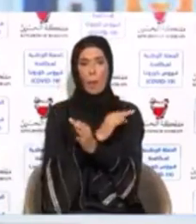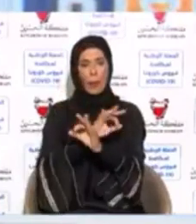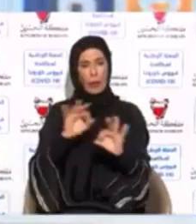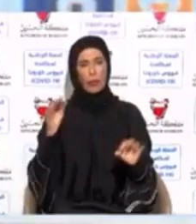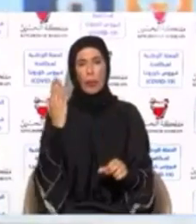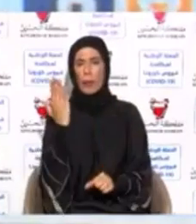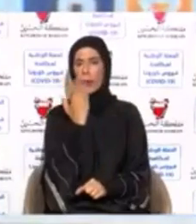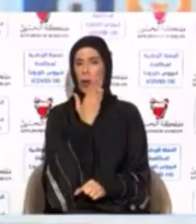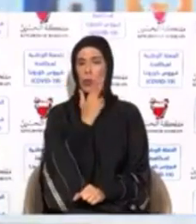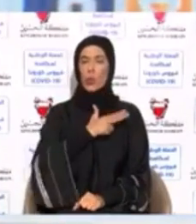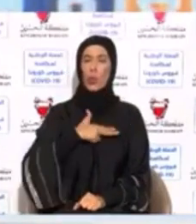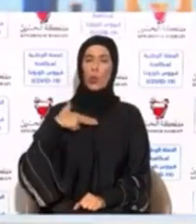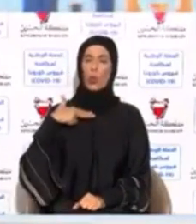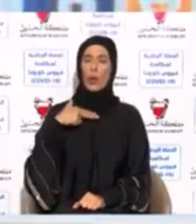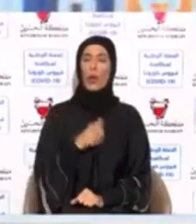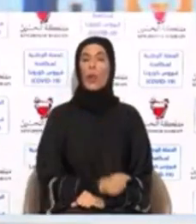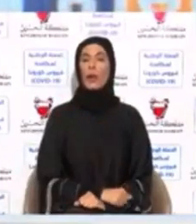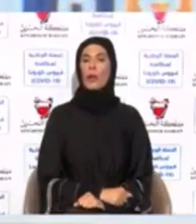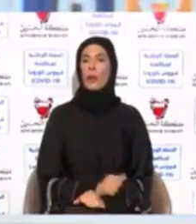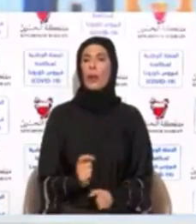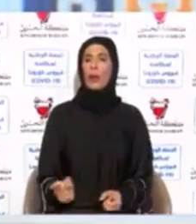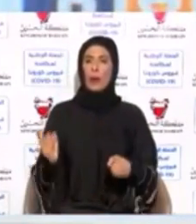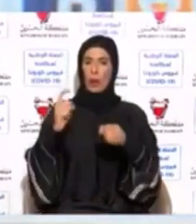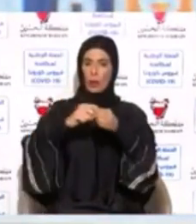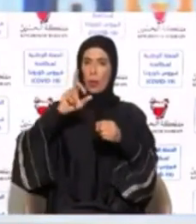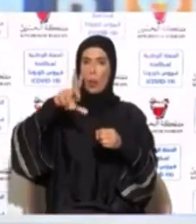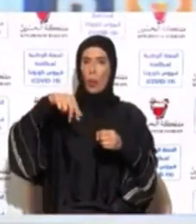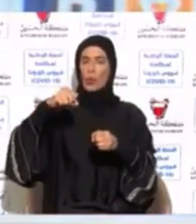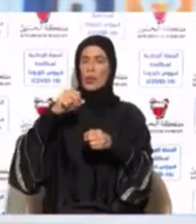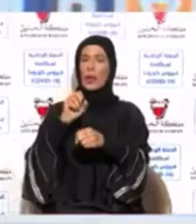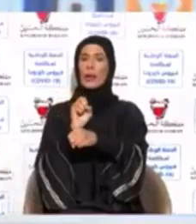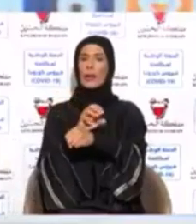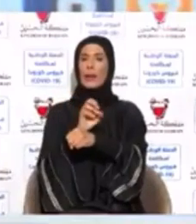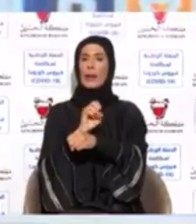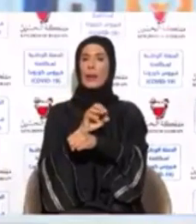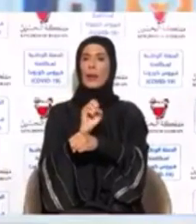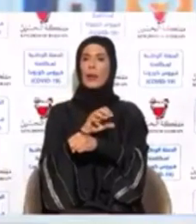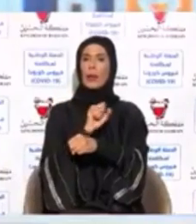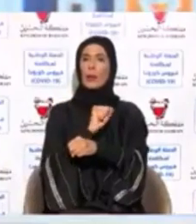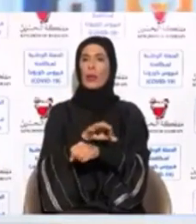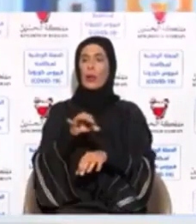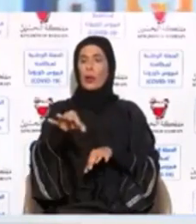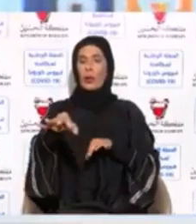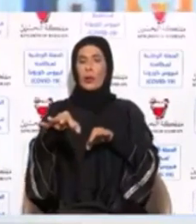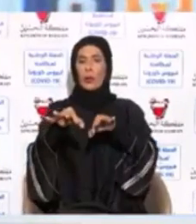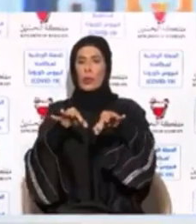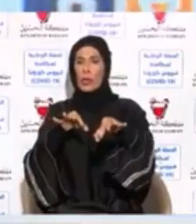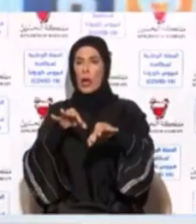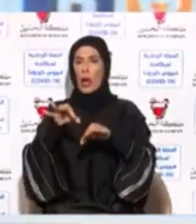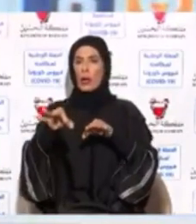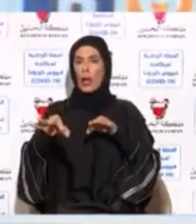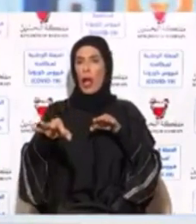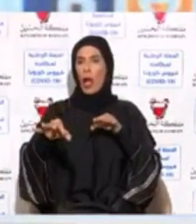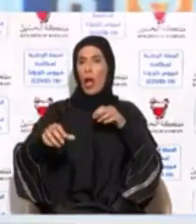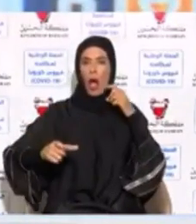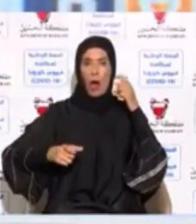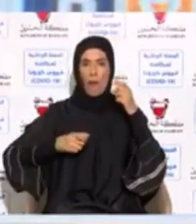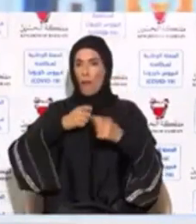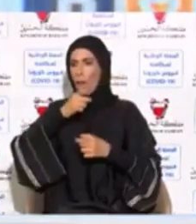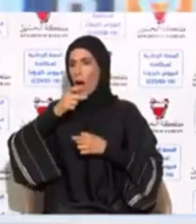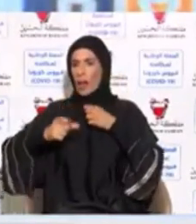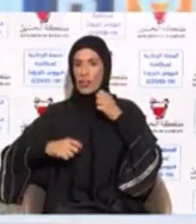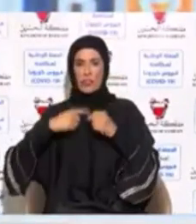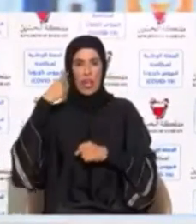بالمدارس الحكومية. تم بالتعاون مع وزارة التربية والتعليم التنسيق لإجراء الفحوصات الطبية لفيروس